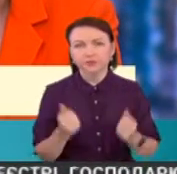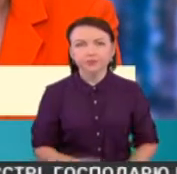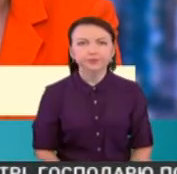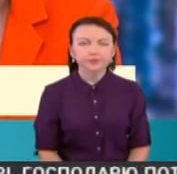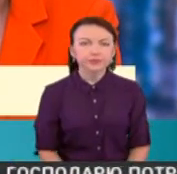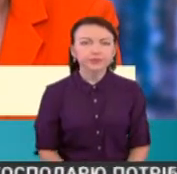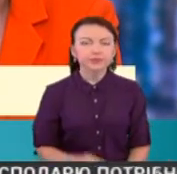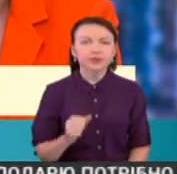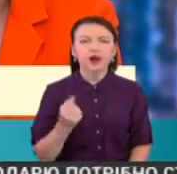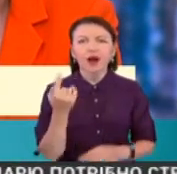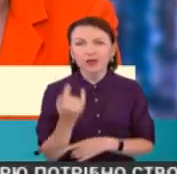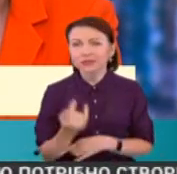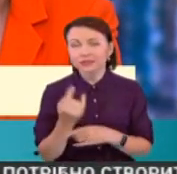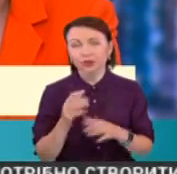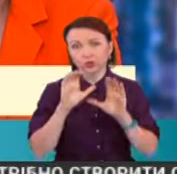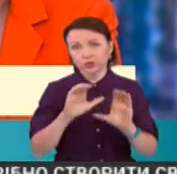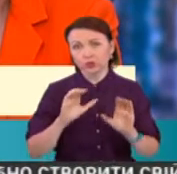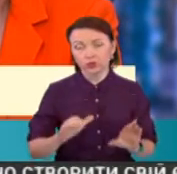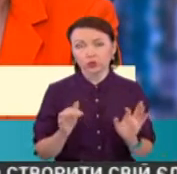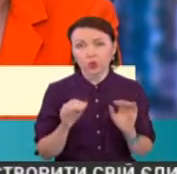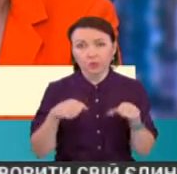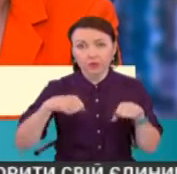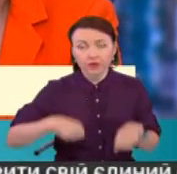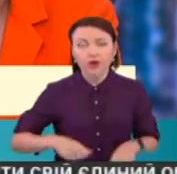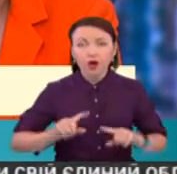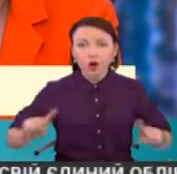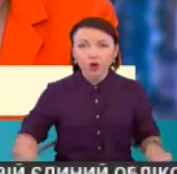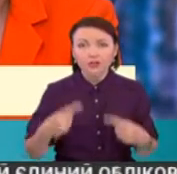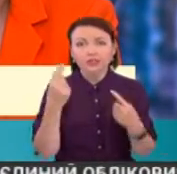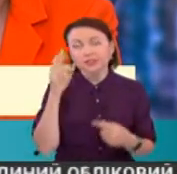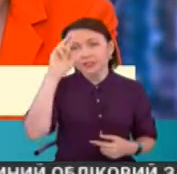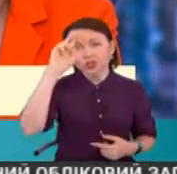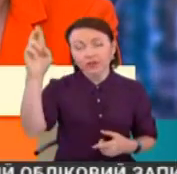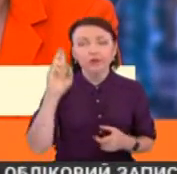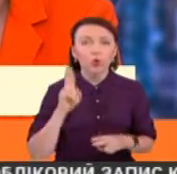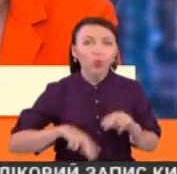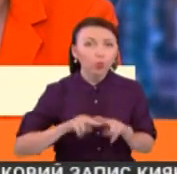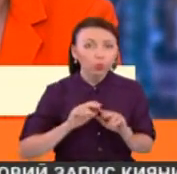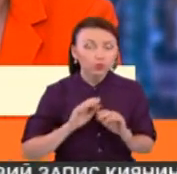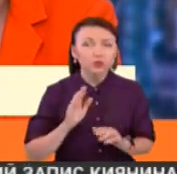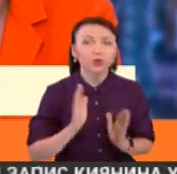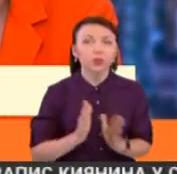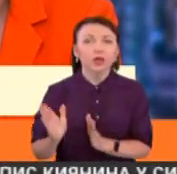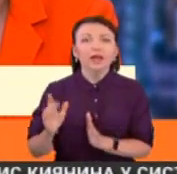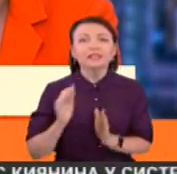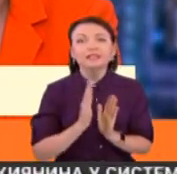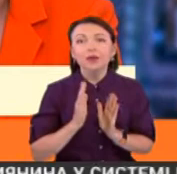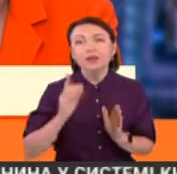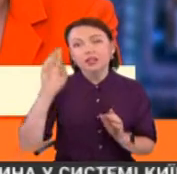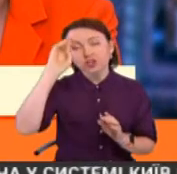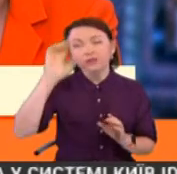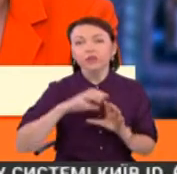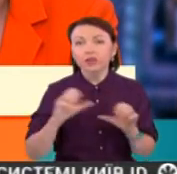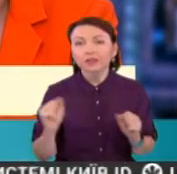ази конституційного права, організації державного устрою, системи державної влади і